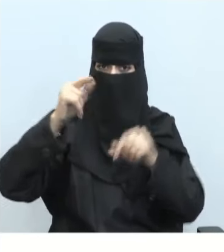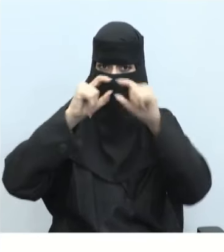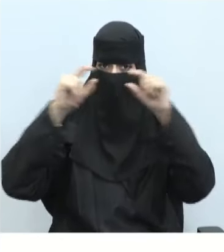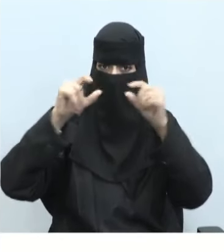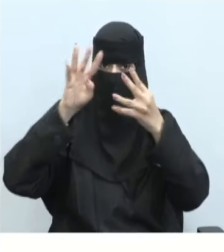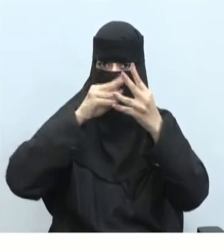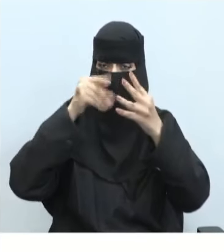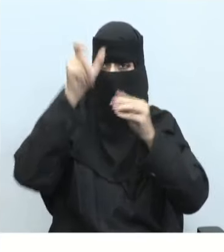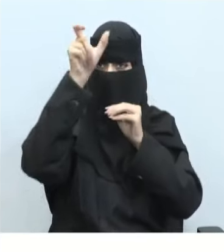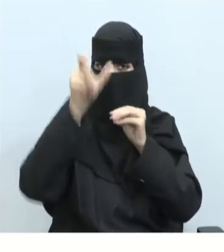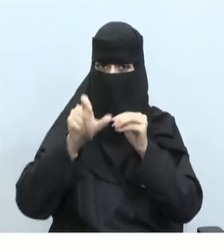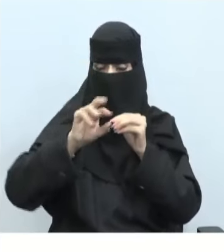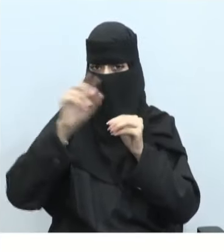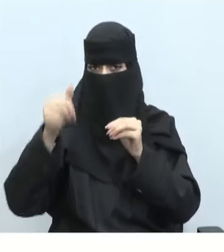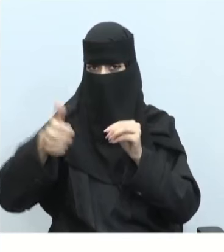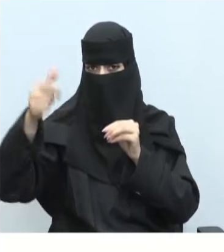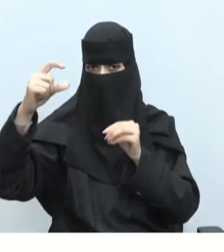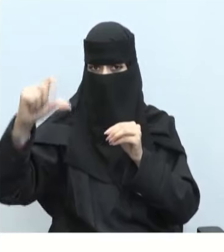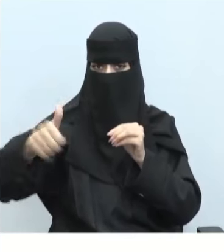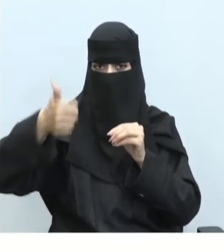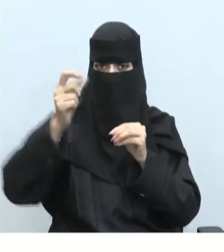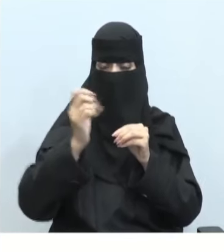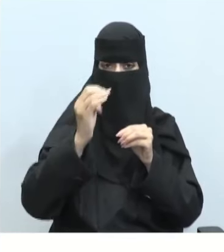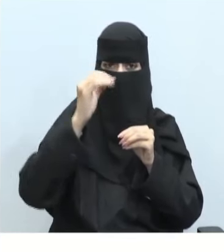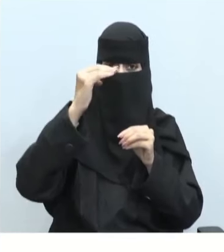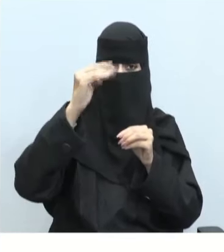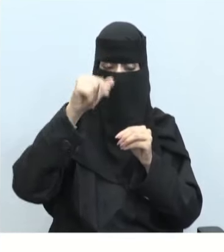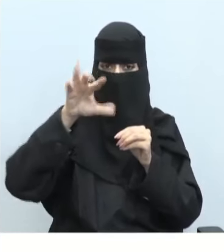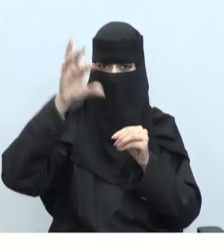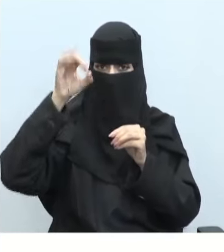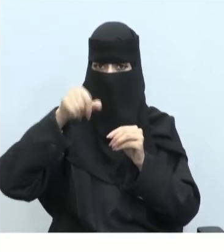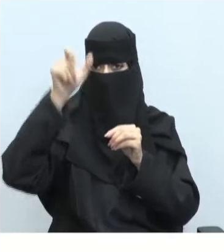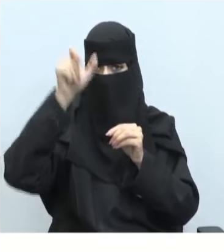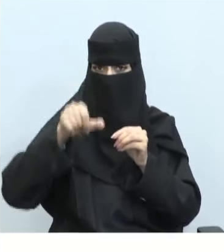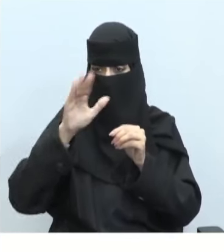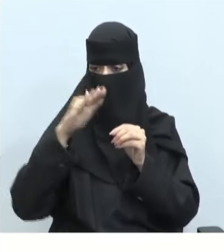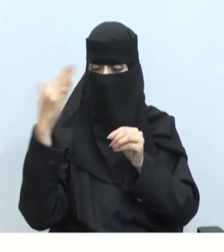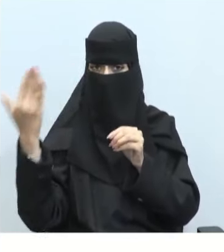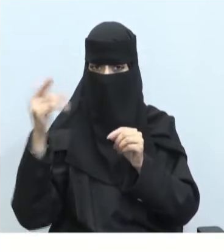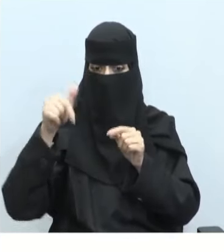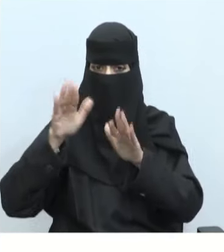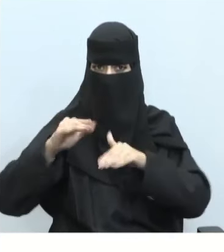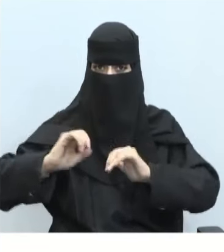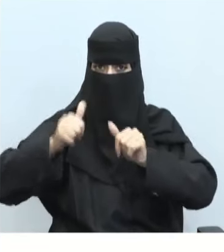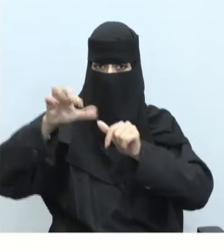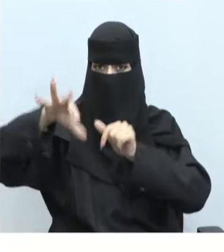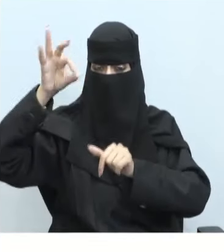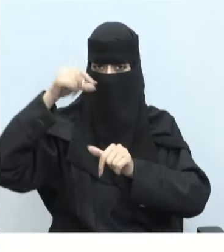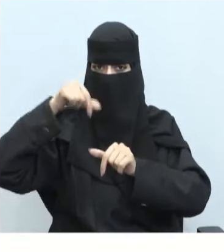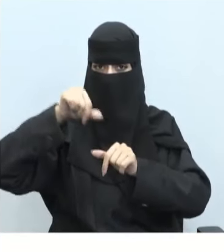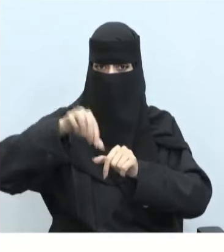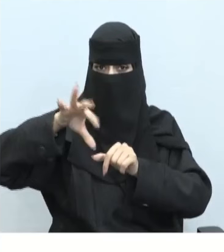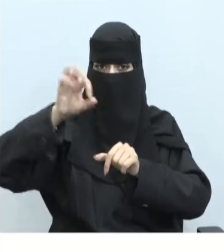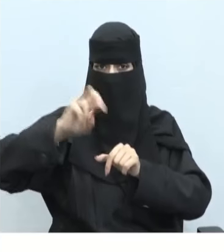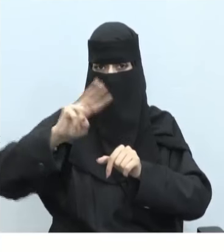القائمه المنبثقه فمن الامر ادراج سنختار اعمده لليسار ويمكنك اختيار الخيارات